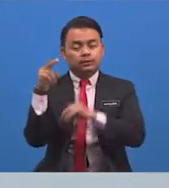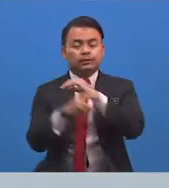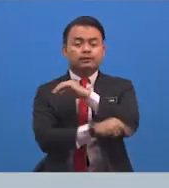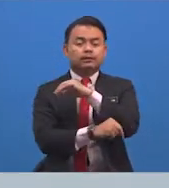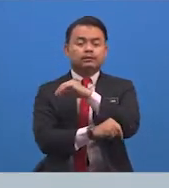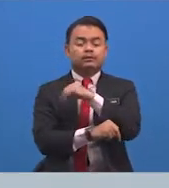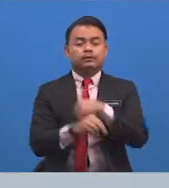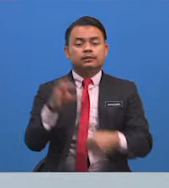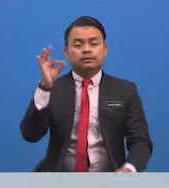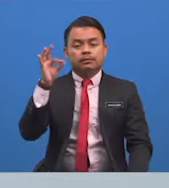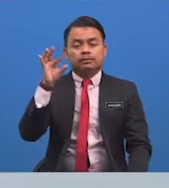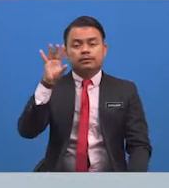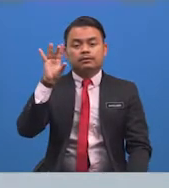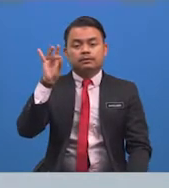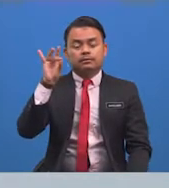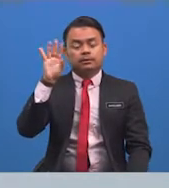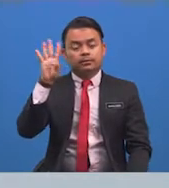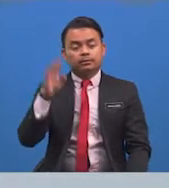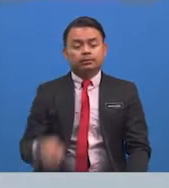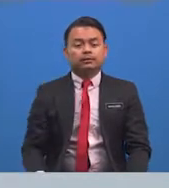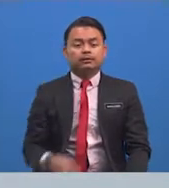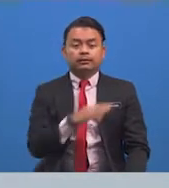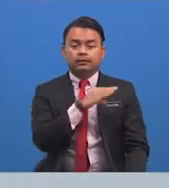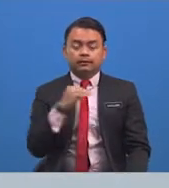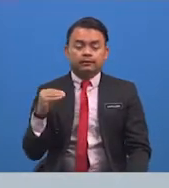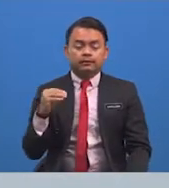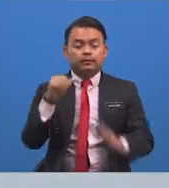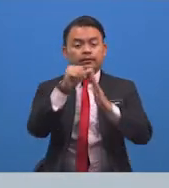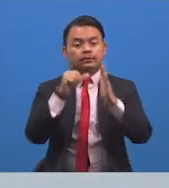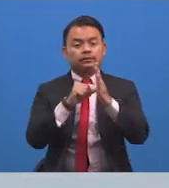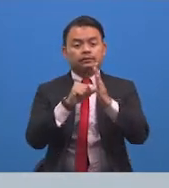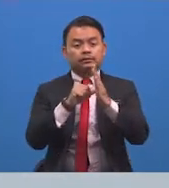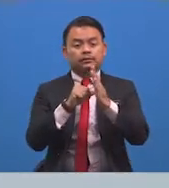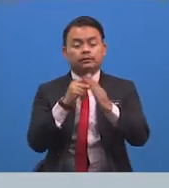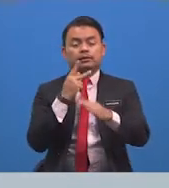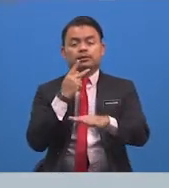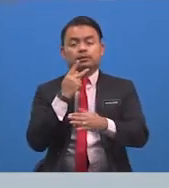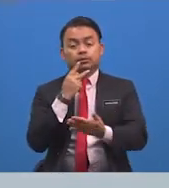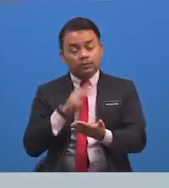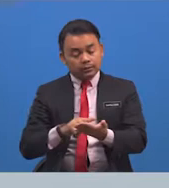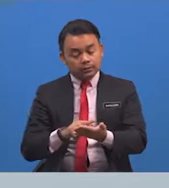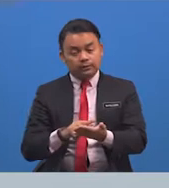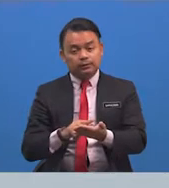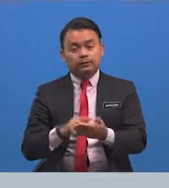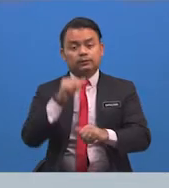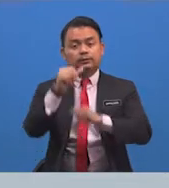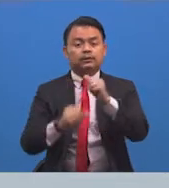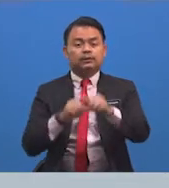1984 dan Akta Kualiti Alam Sekeliling Pindaan 2012.